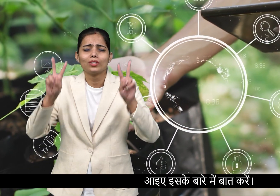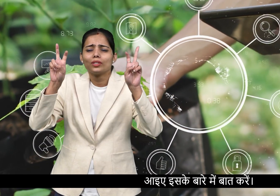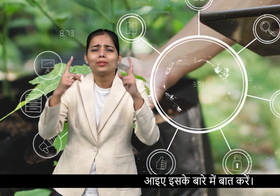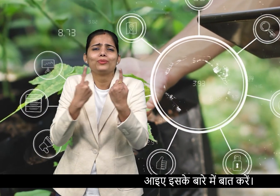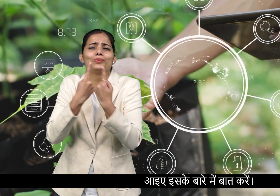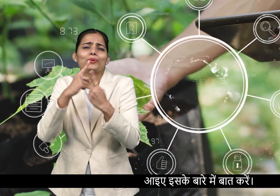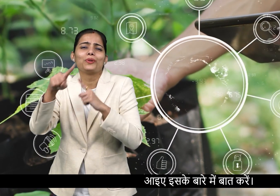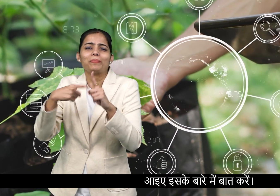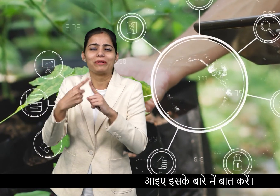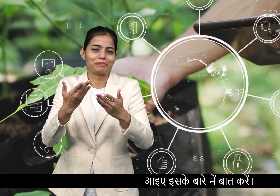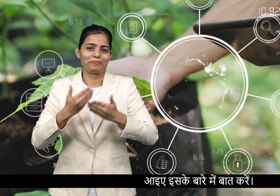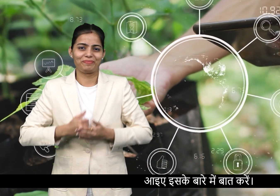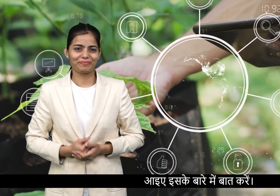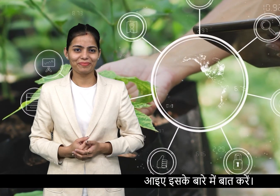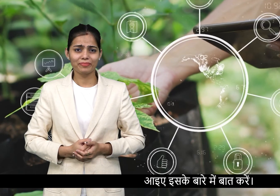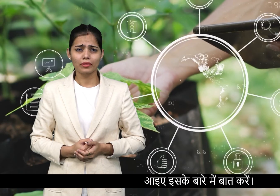आइए इसके बारे में बात करें।